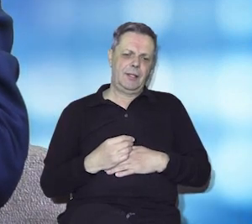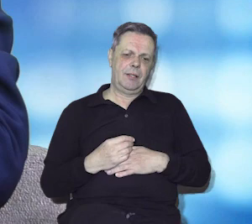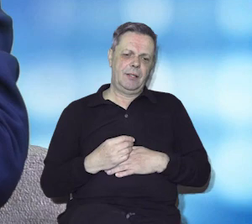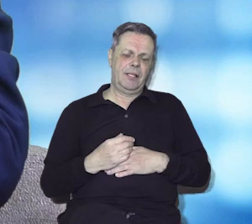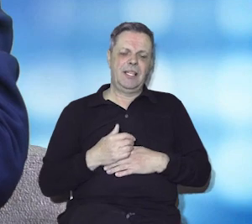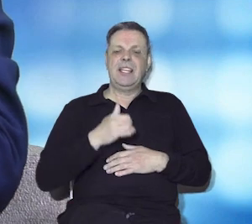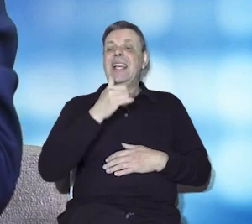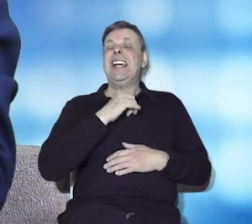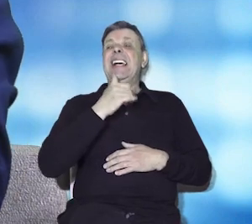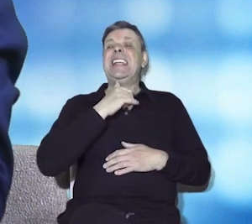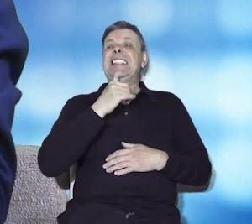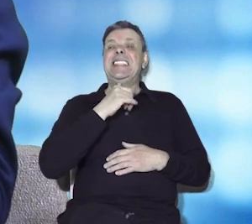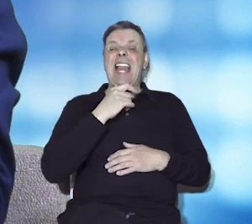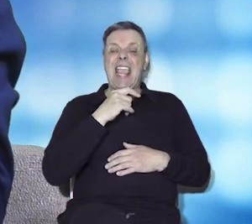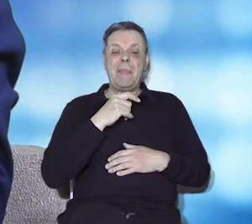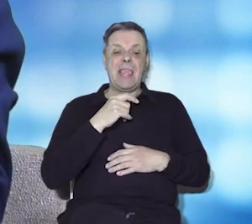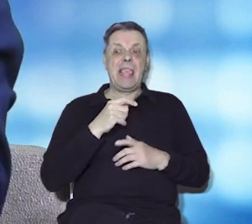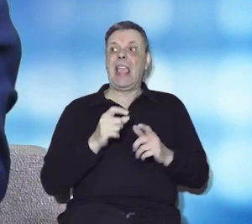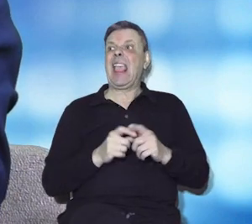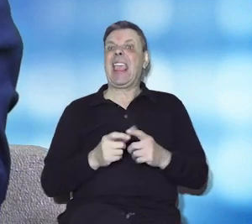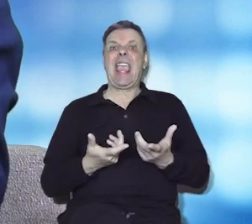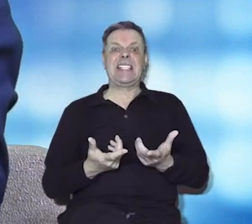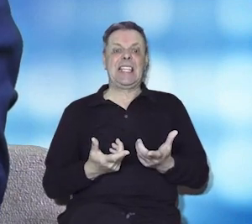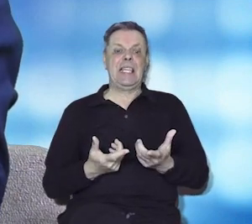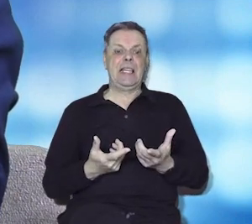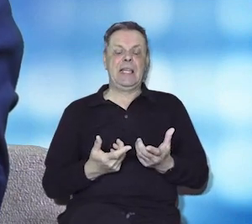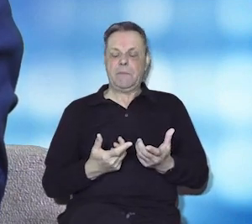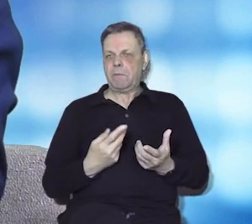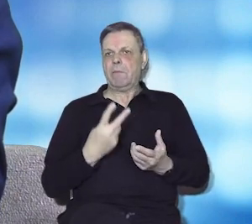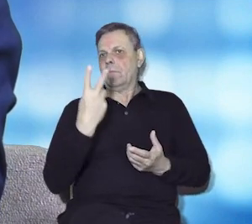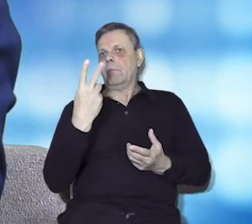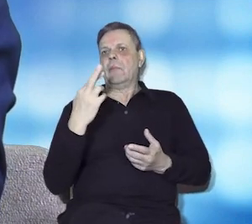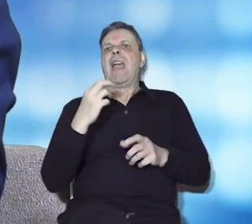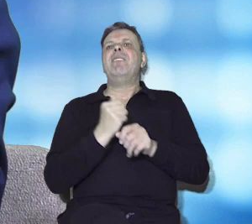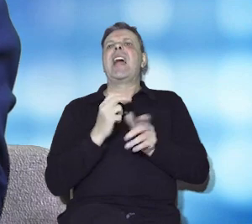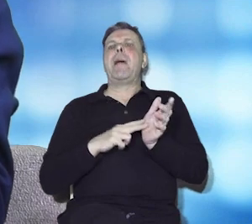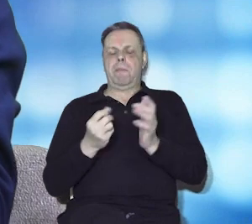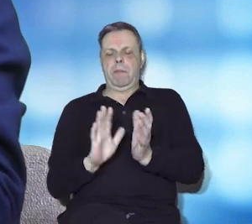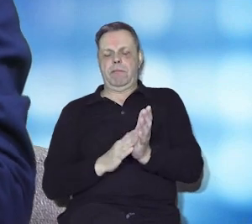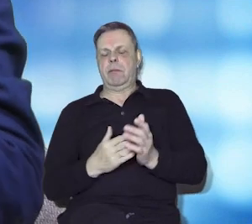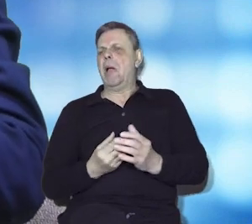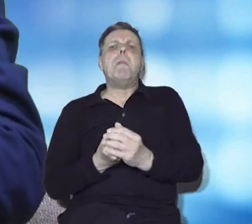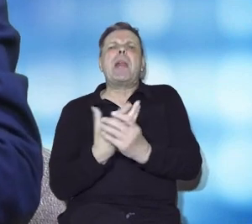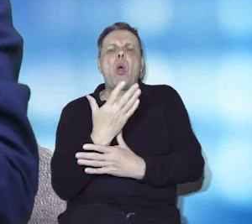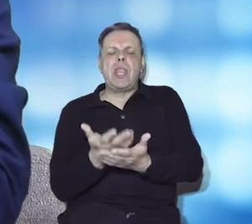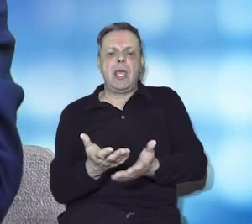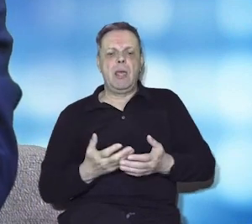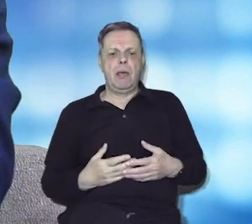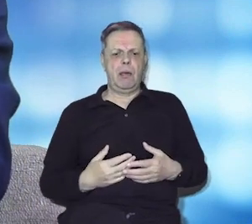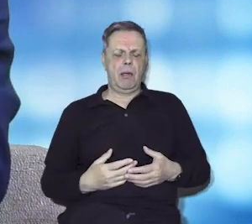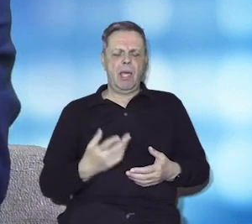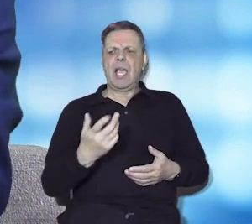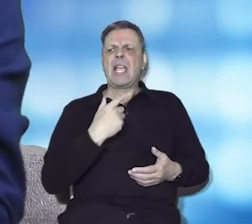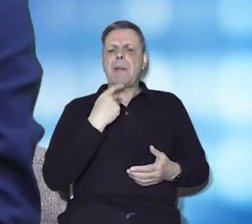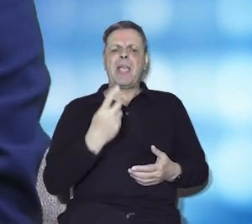zeleni keksi, veganski. Tako. Znači za vegane, znači prirodnog porijekla i tako dalje, ali kada kažemo